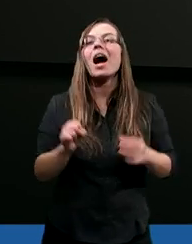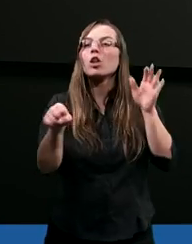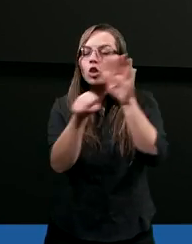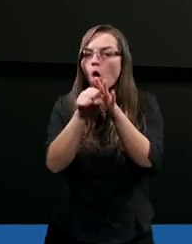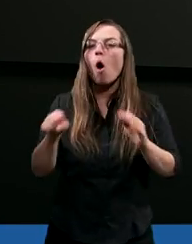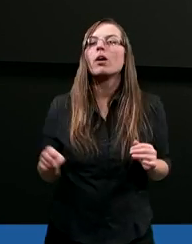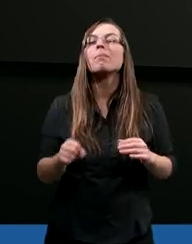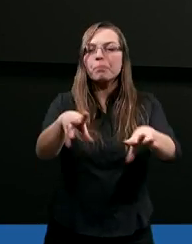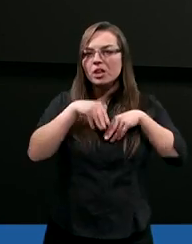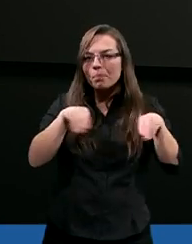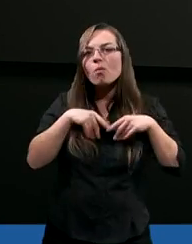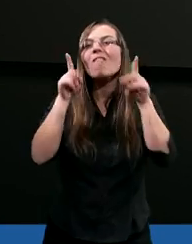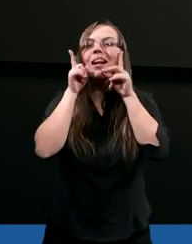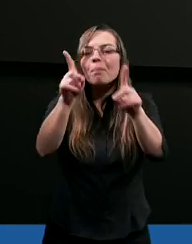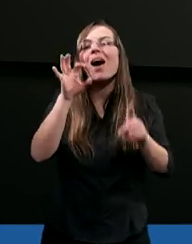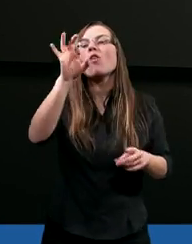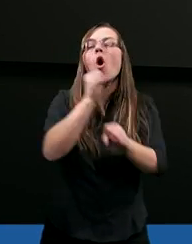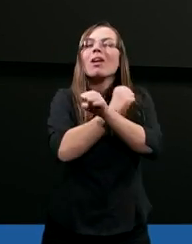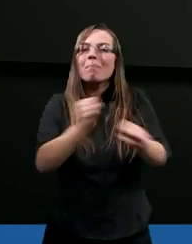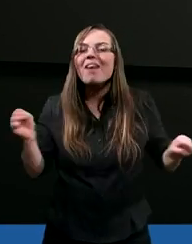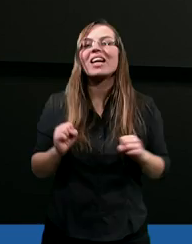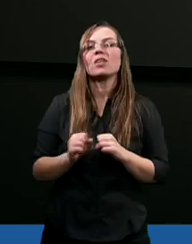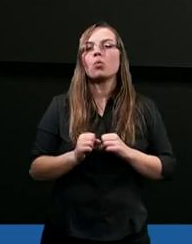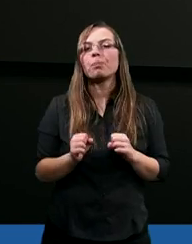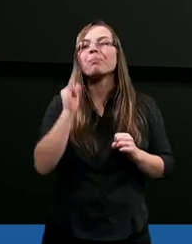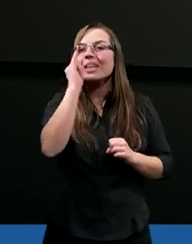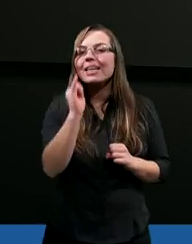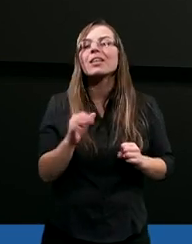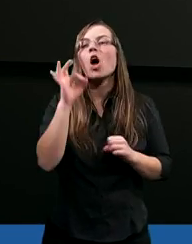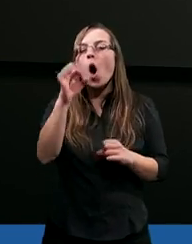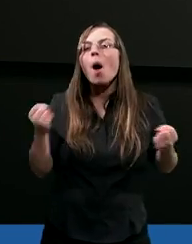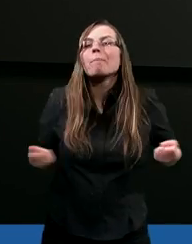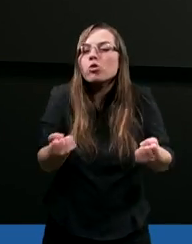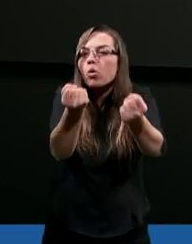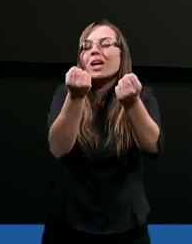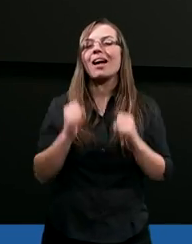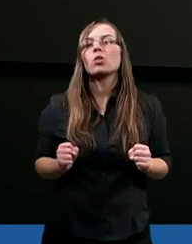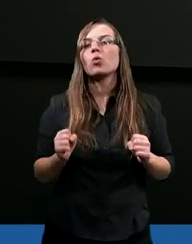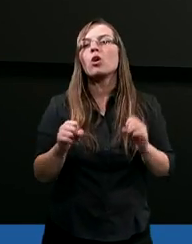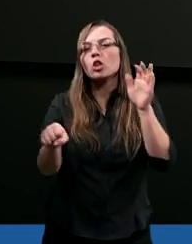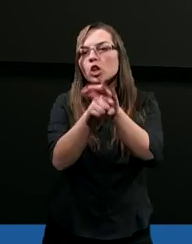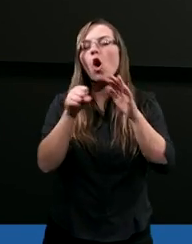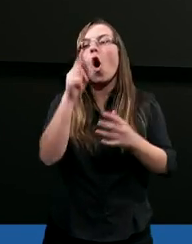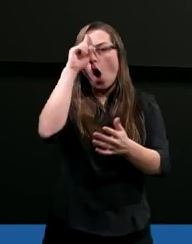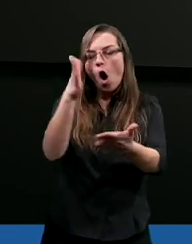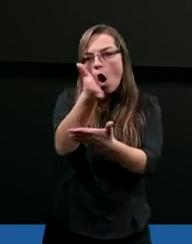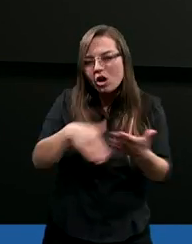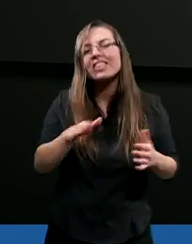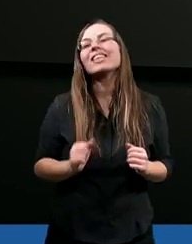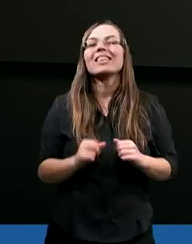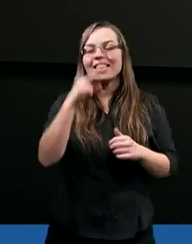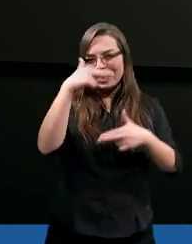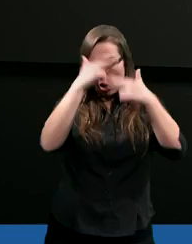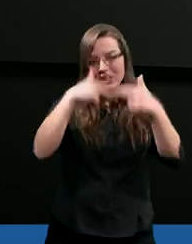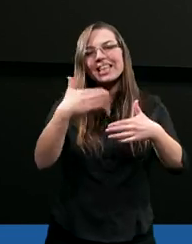do przyjmowania prawdy o zbawienia i podążania do ojczyzny